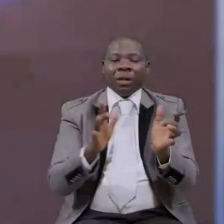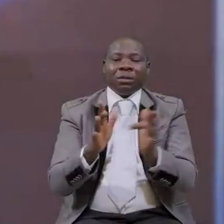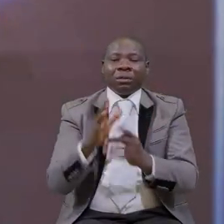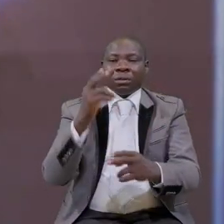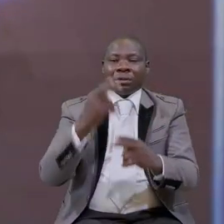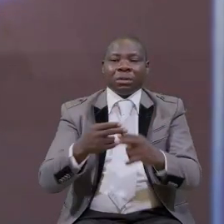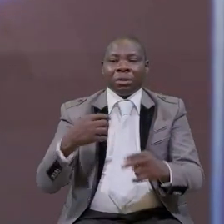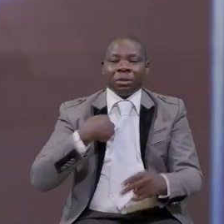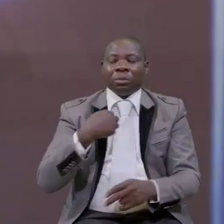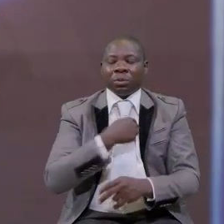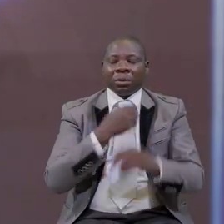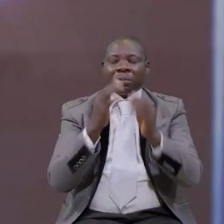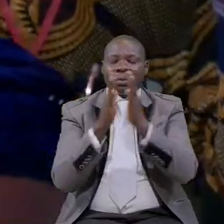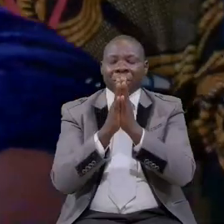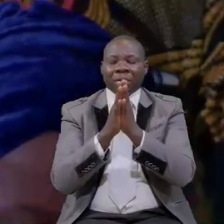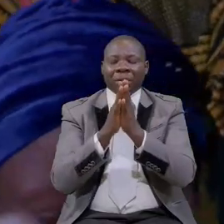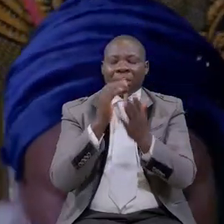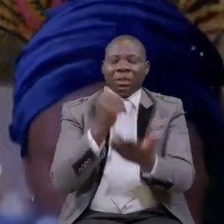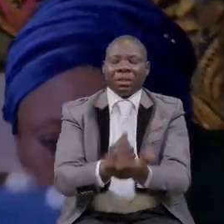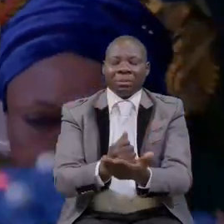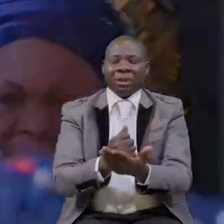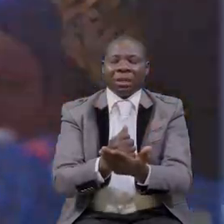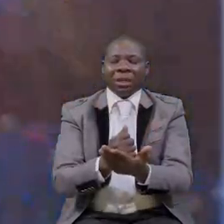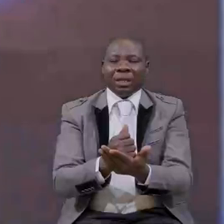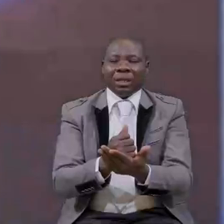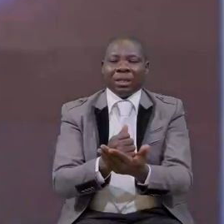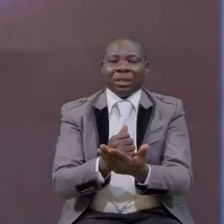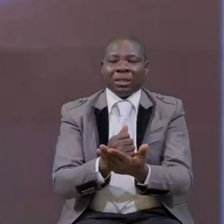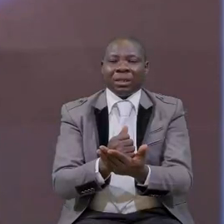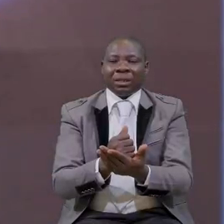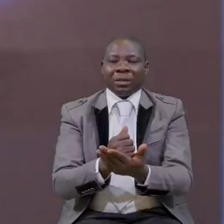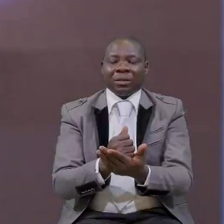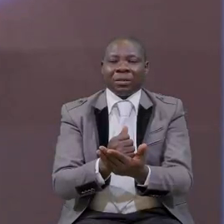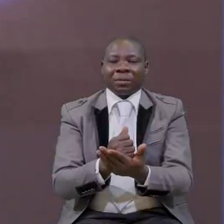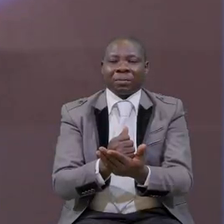Au nom de Jésus, nous prions.